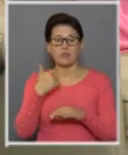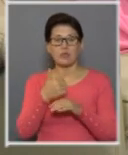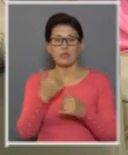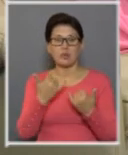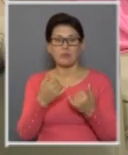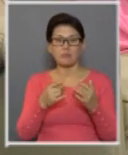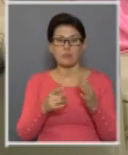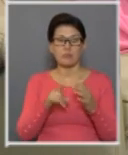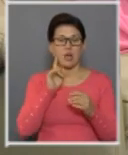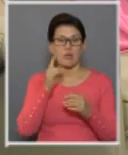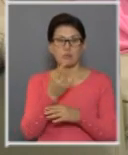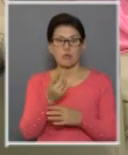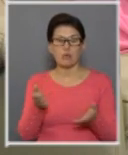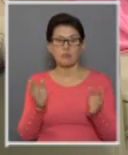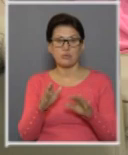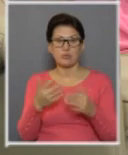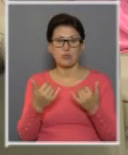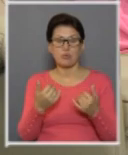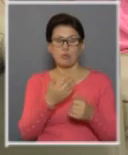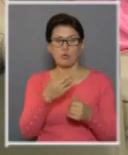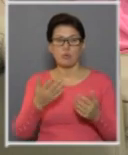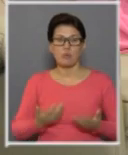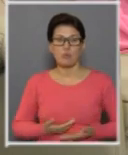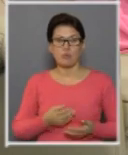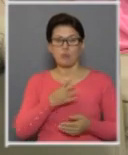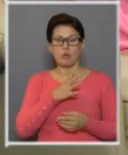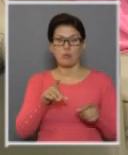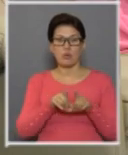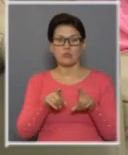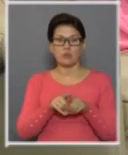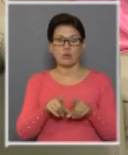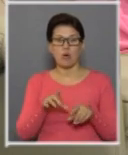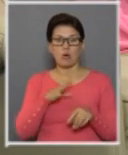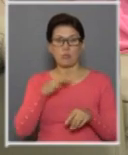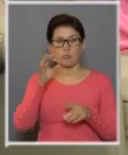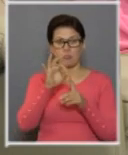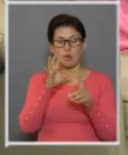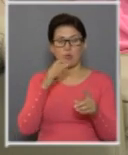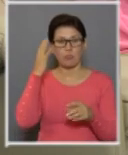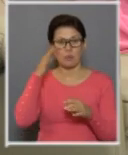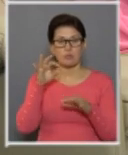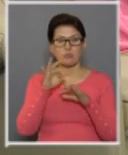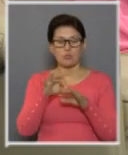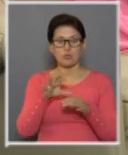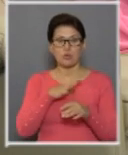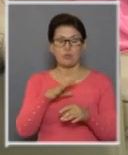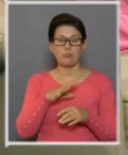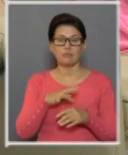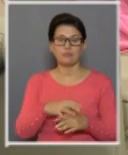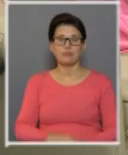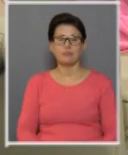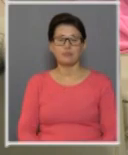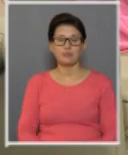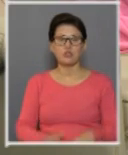қазір кішкентай жас сәбилер тастап кетіп жатады ғой, сондай өмірде болмасыншы деген. Сондай мақсатпен, оймен жасалған дүние.